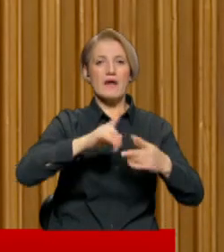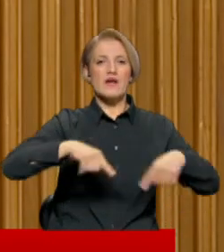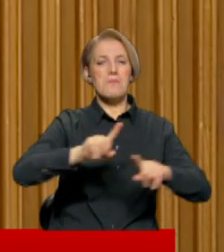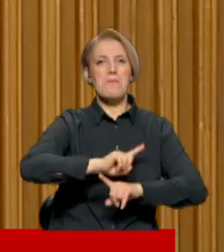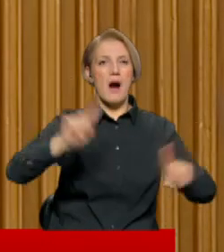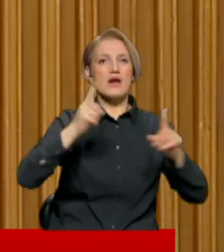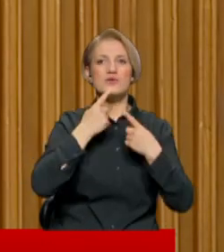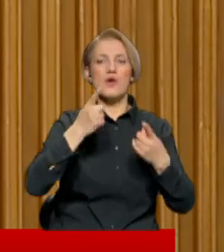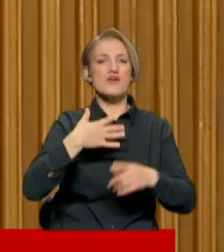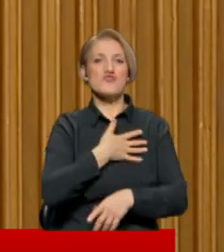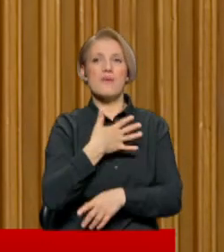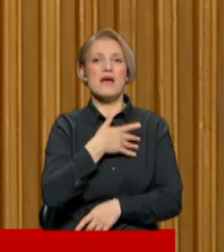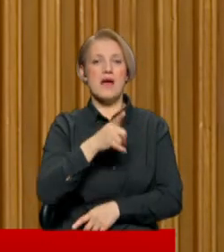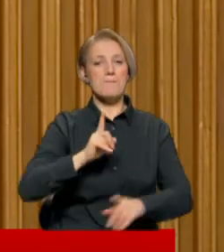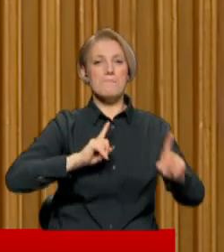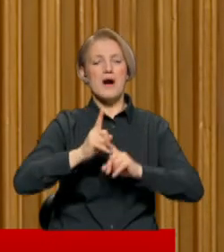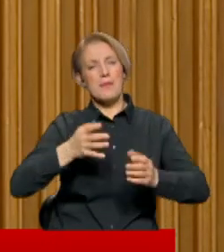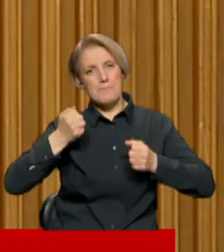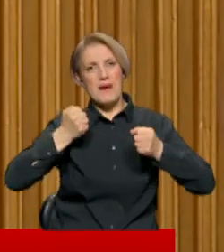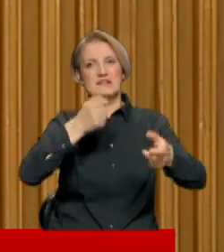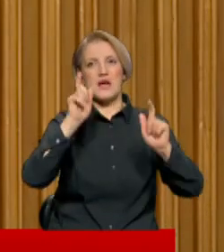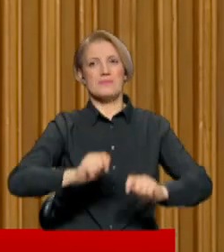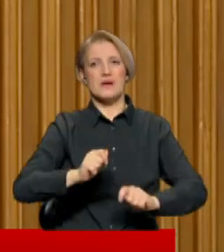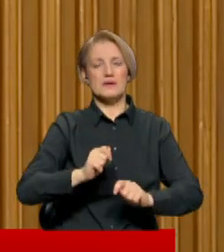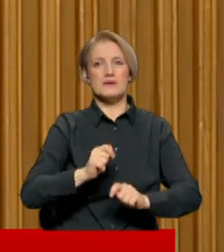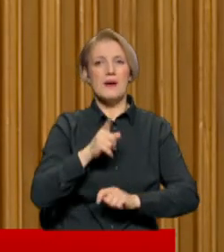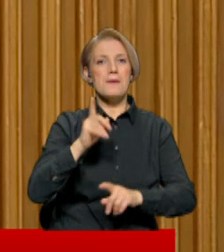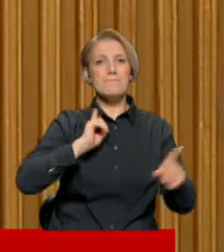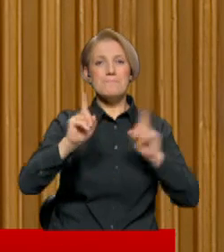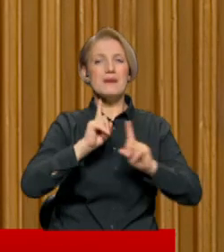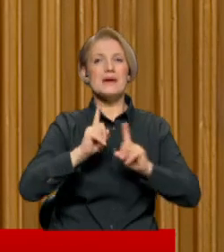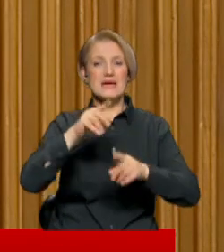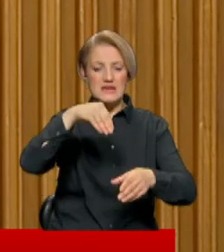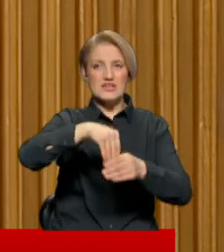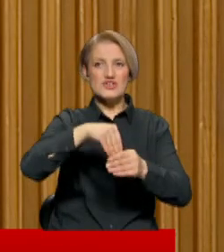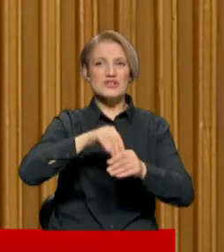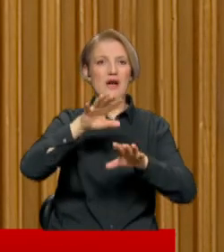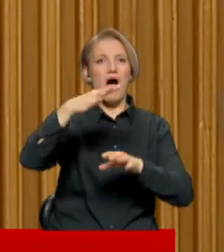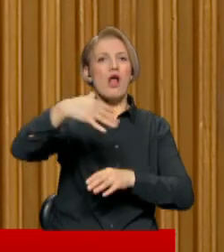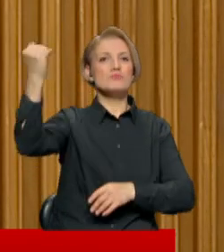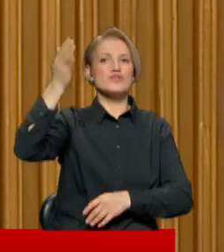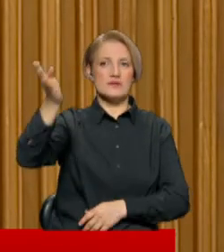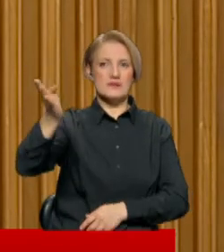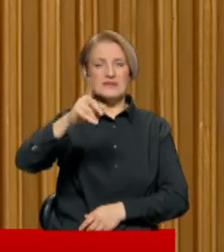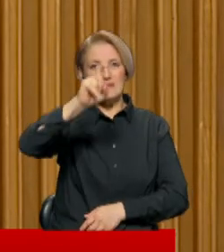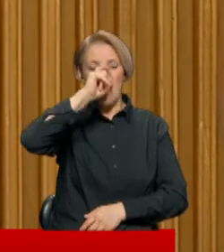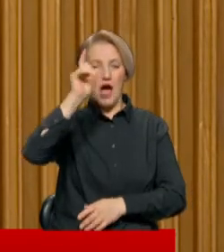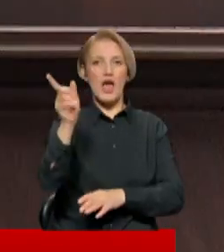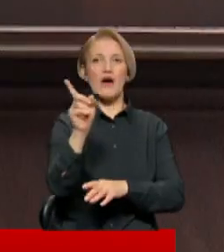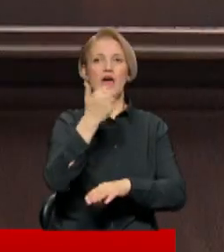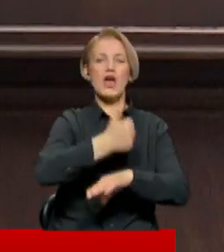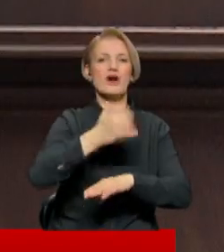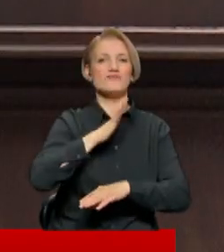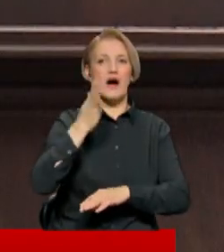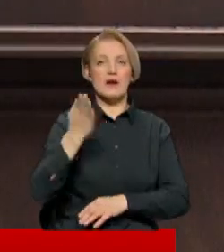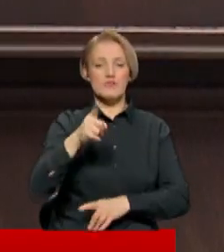Bu sefer CHP'liler mahkemeyi bastı diyorlar mahkemeyi basmak mahkemeyi ele geçirmişsiniz zaten Saray iktidarı var orada